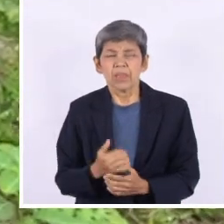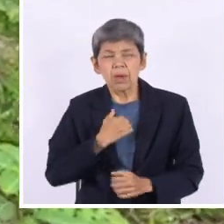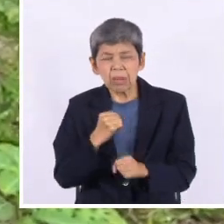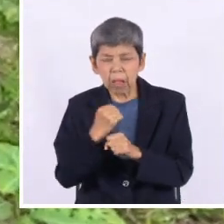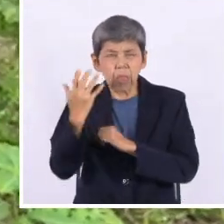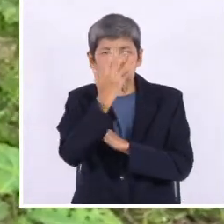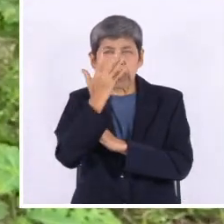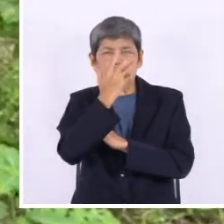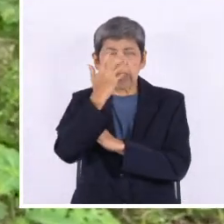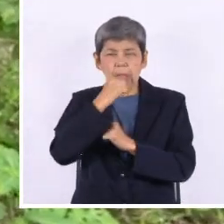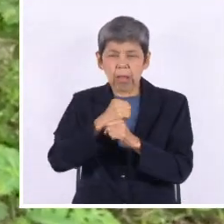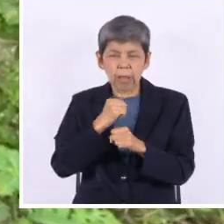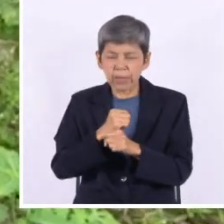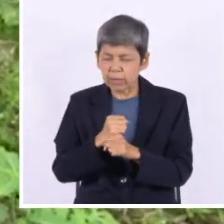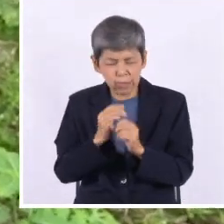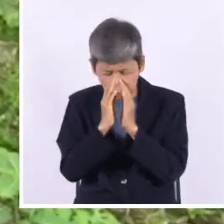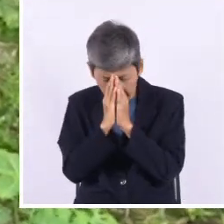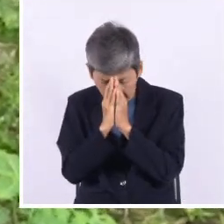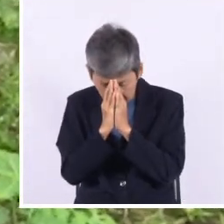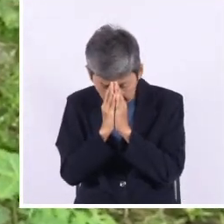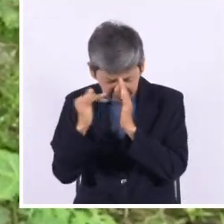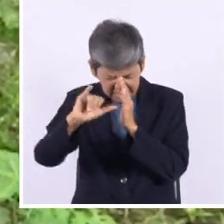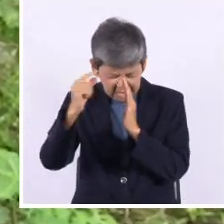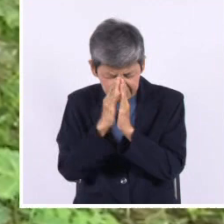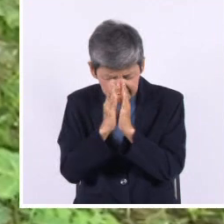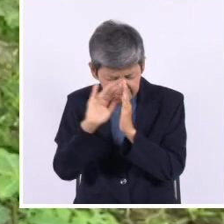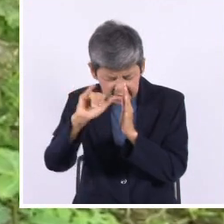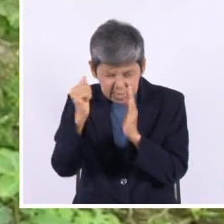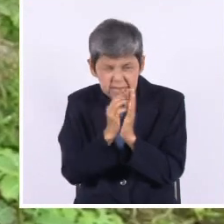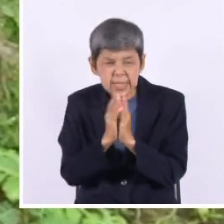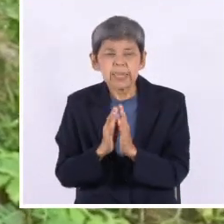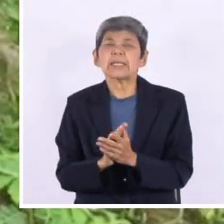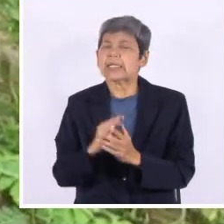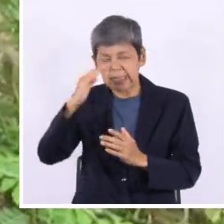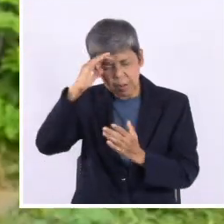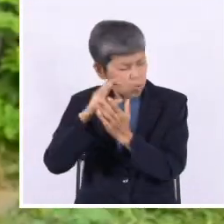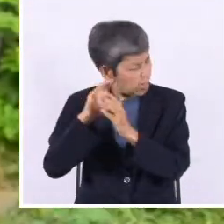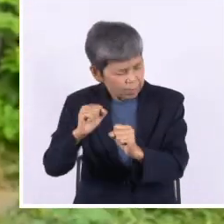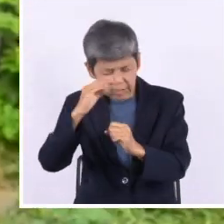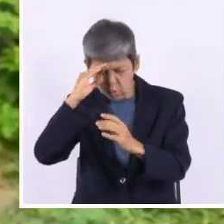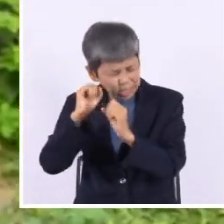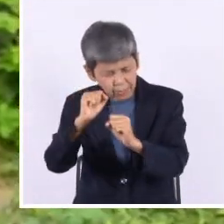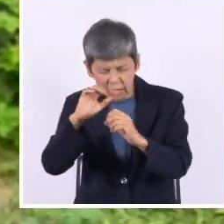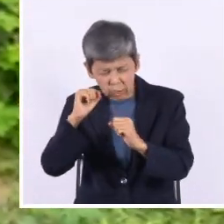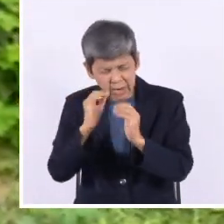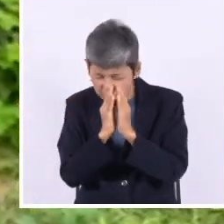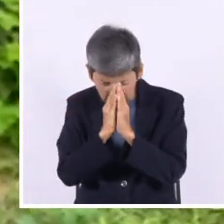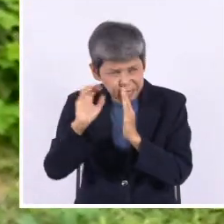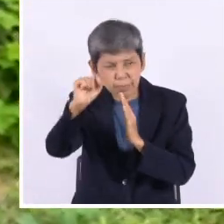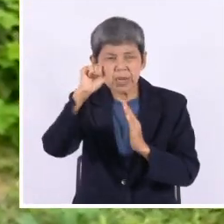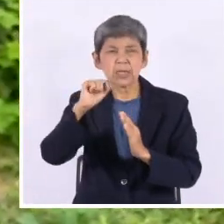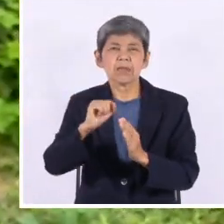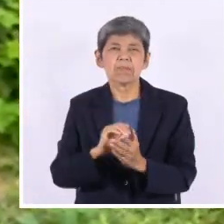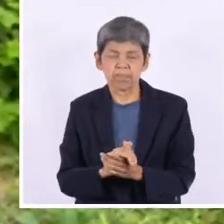ตัวจะให้มันรอดเจ้ารอดนายให้มันได้เจอเจ้าเจอนายเด้อจังไหนก็ได้ให้มืออื่นมือหือจับได้มือนี่แฮง